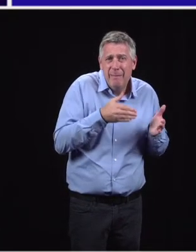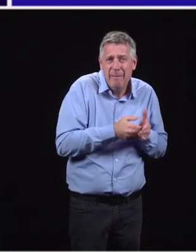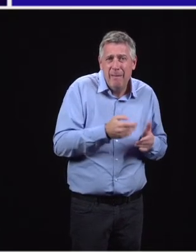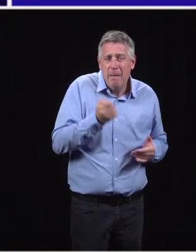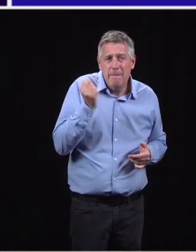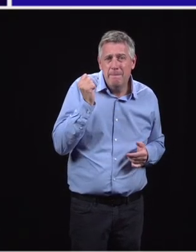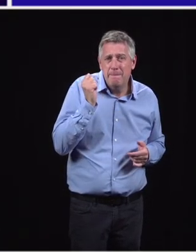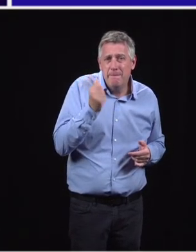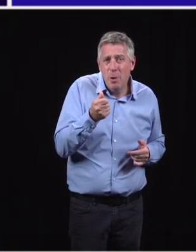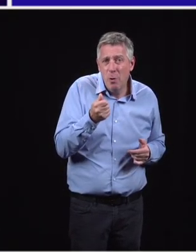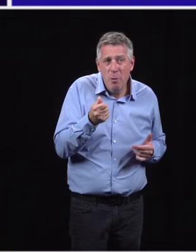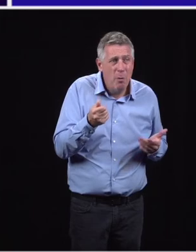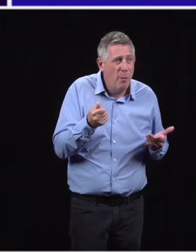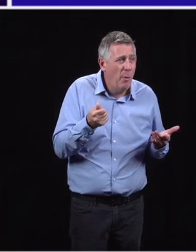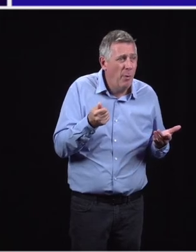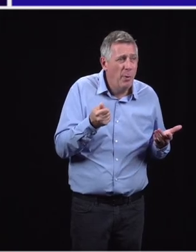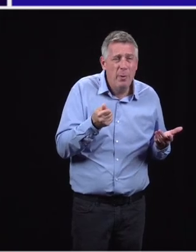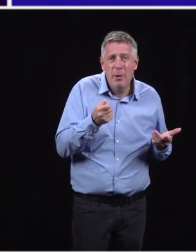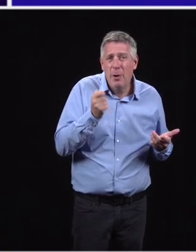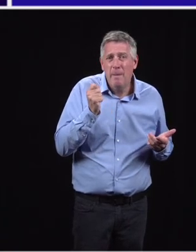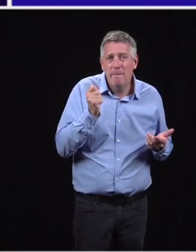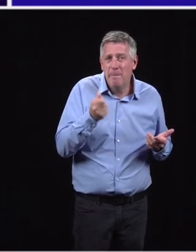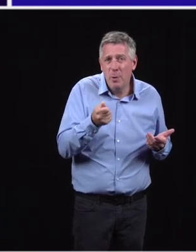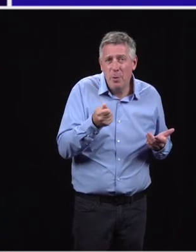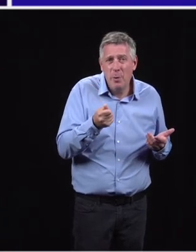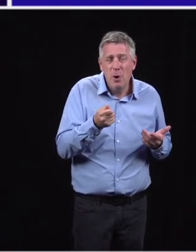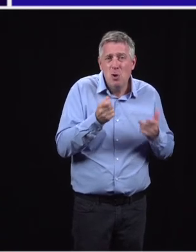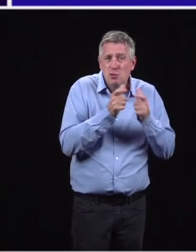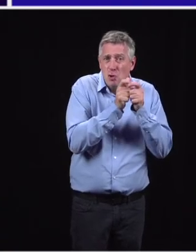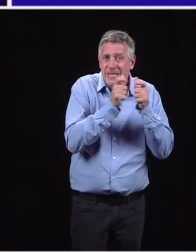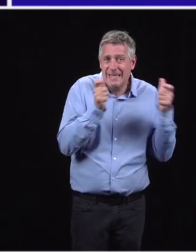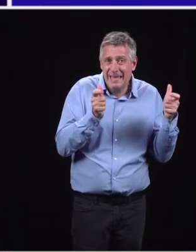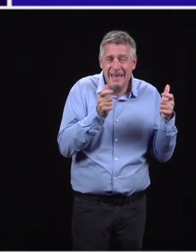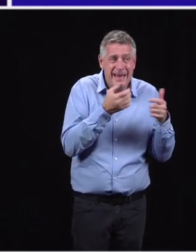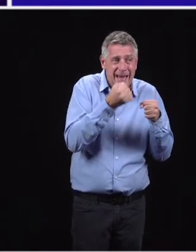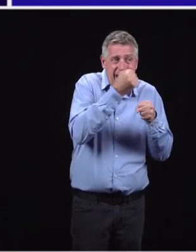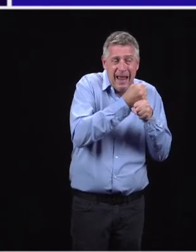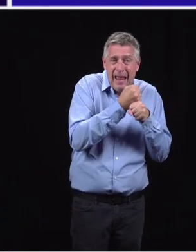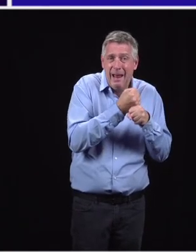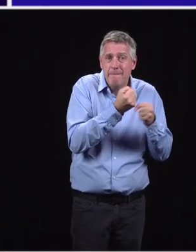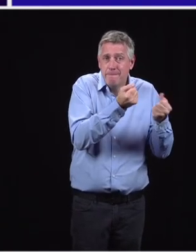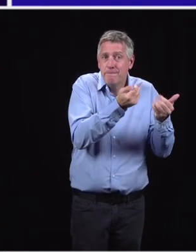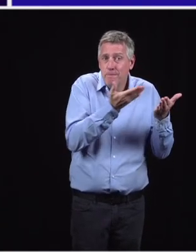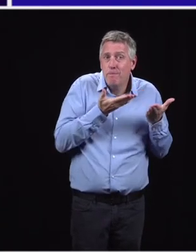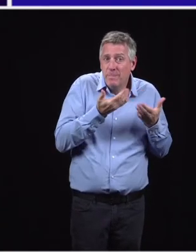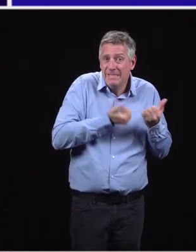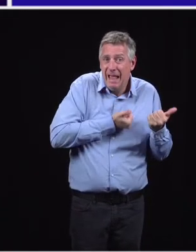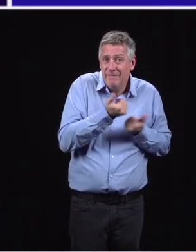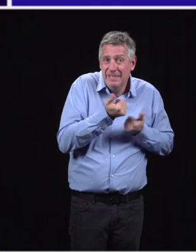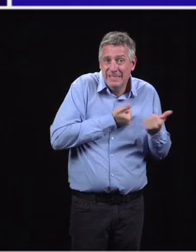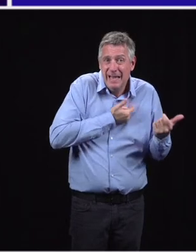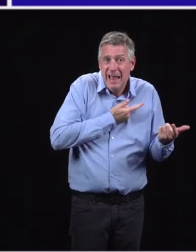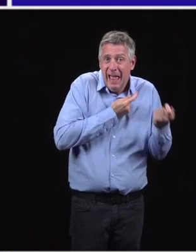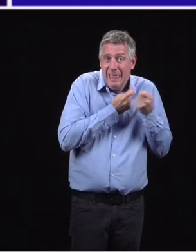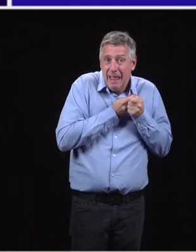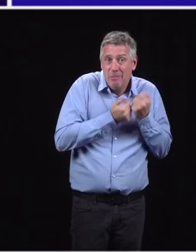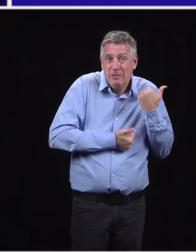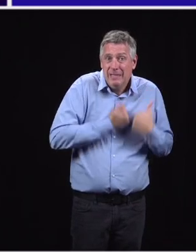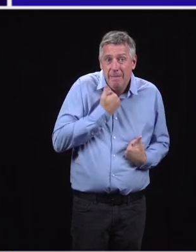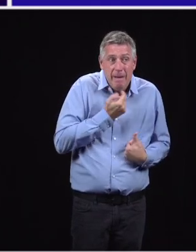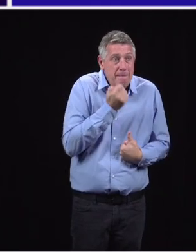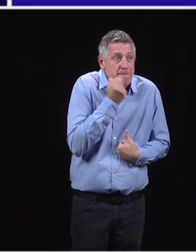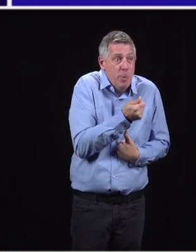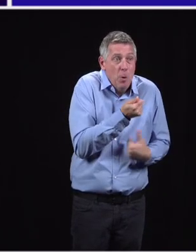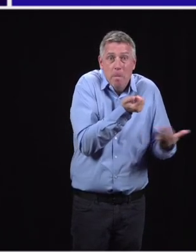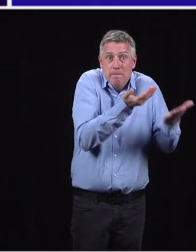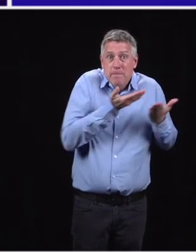très peu de voir vraiment très très peu de société qui crée des prestations à des situations des personnes en situation de handicap et